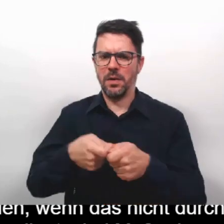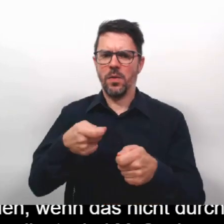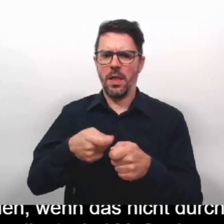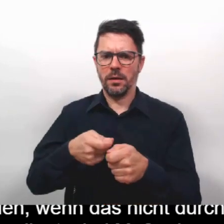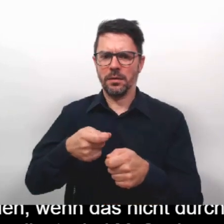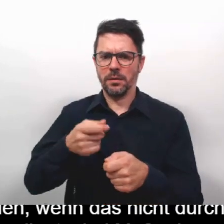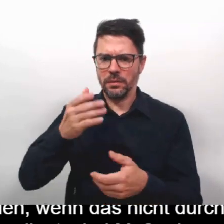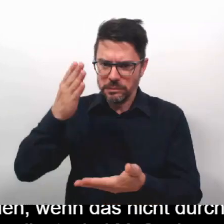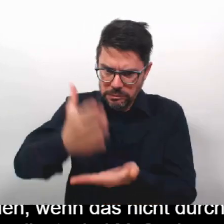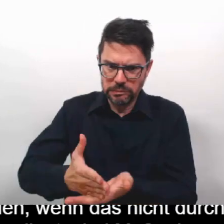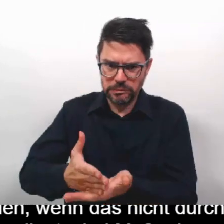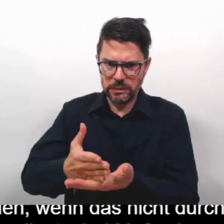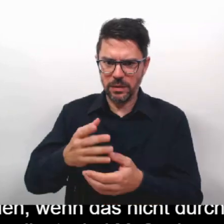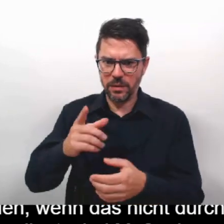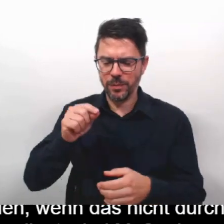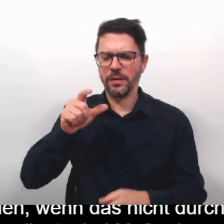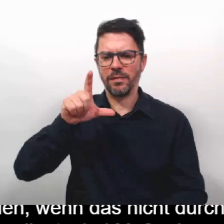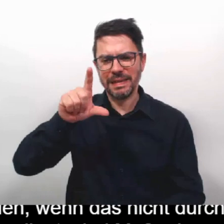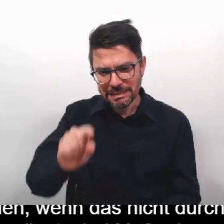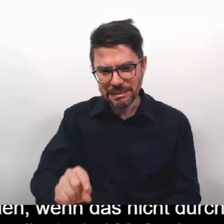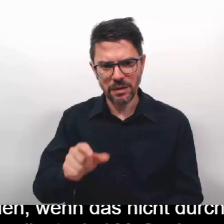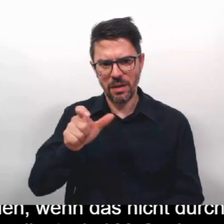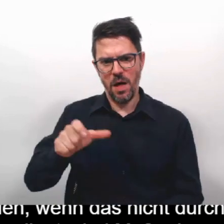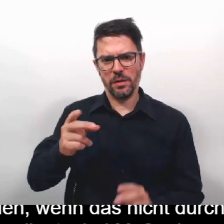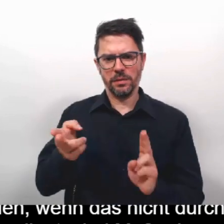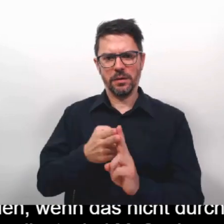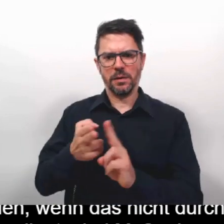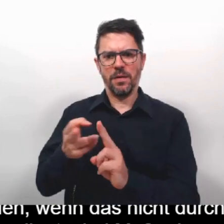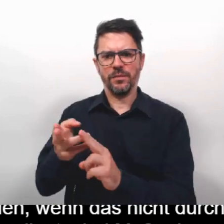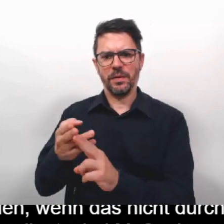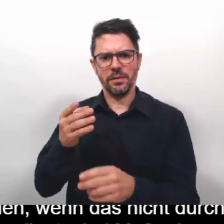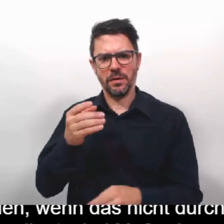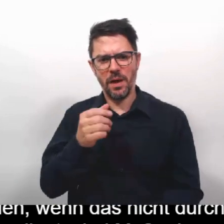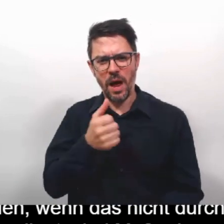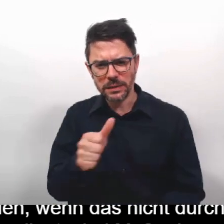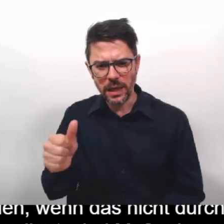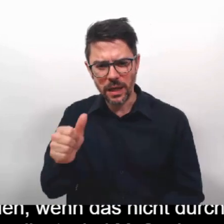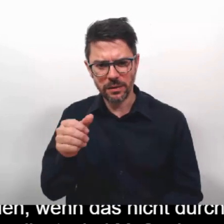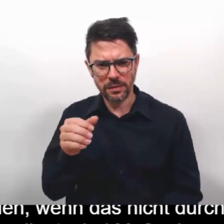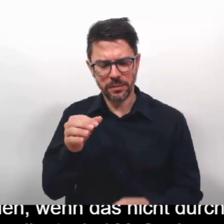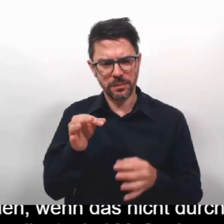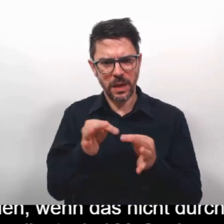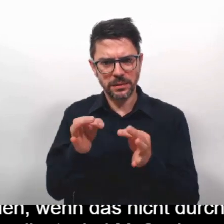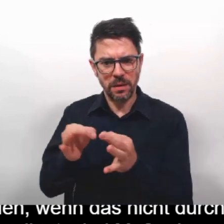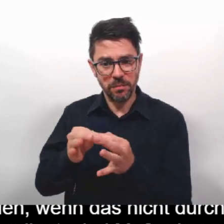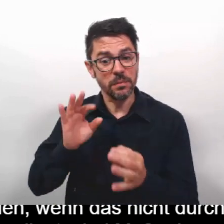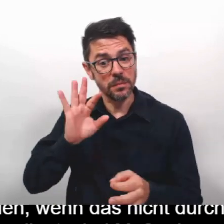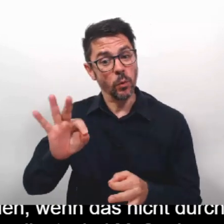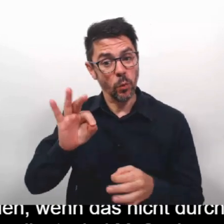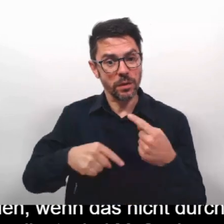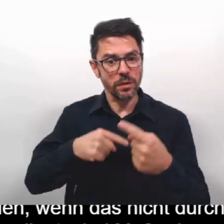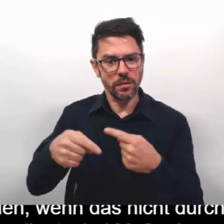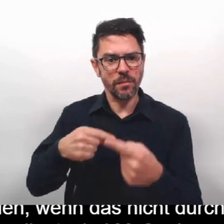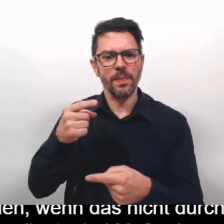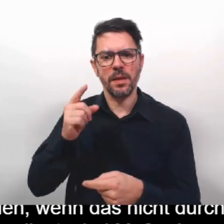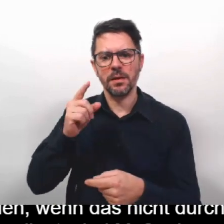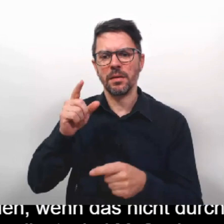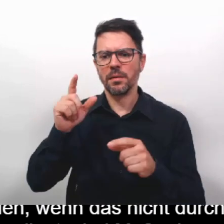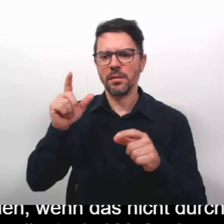das läuft aus dem Ruder. Und zwar natürlich immer mit dem Ziel, derartige Maßnahmen